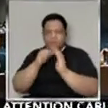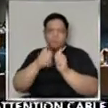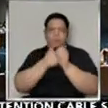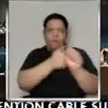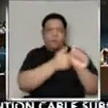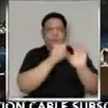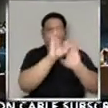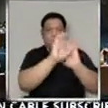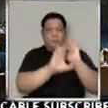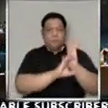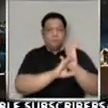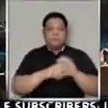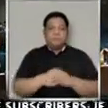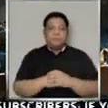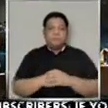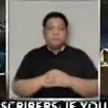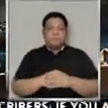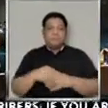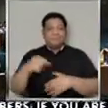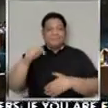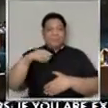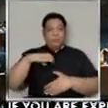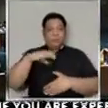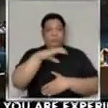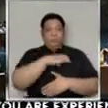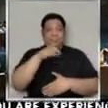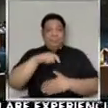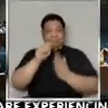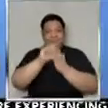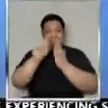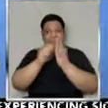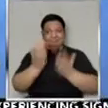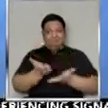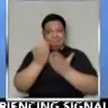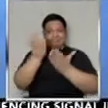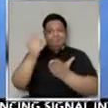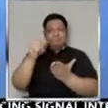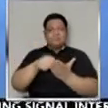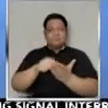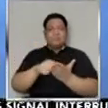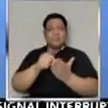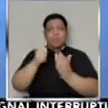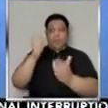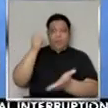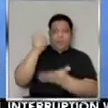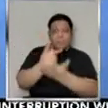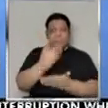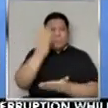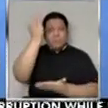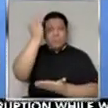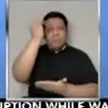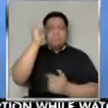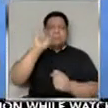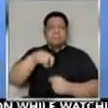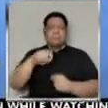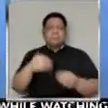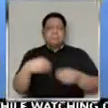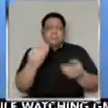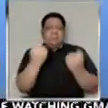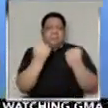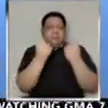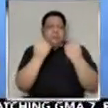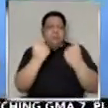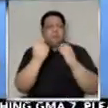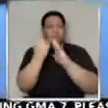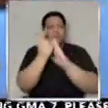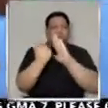mga nagsulong ng panukala sa Kongreso, ipinasa nila ang anti-terror bill dahil kailangang palakasin ang batas laban